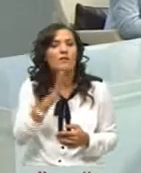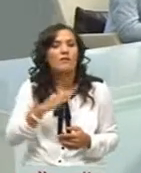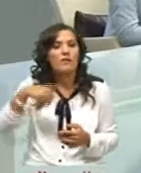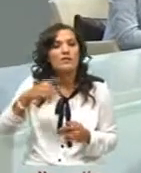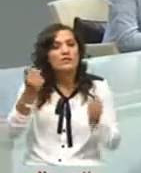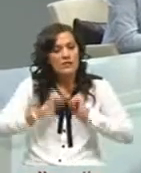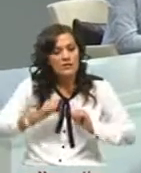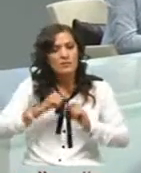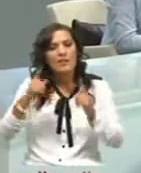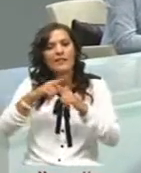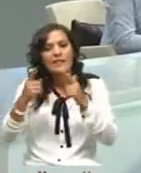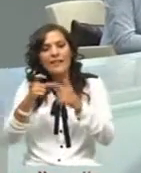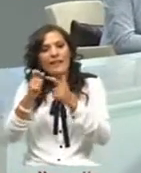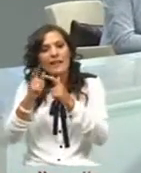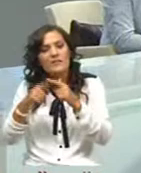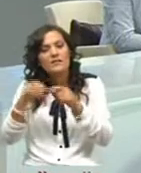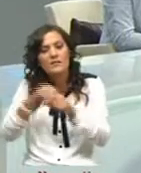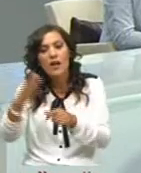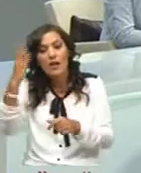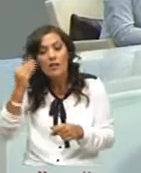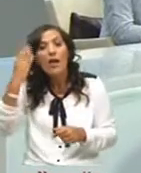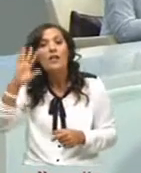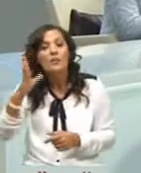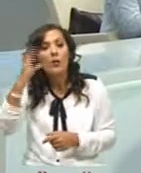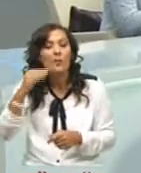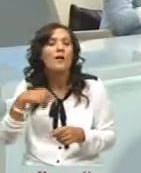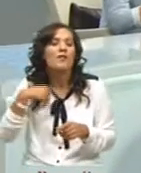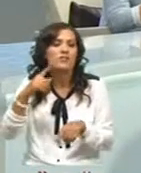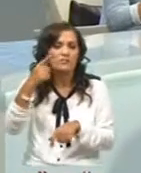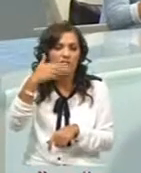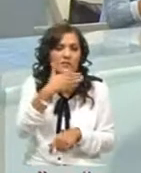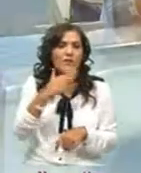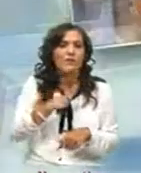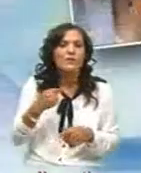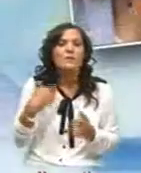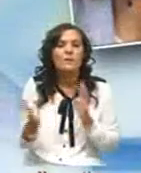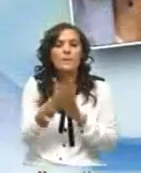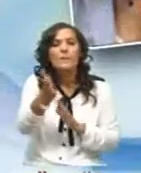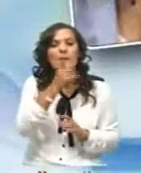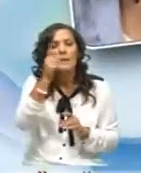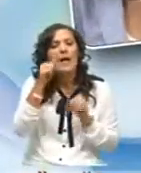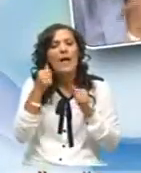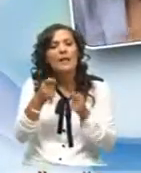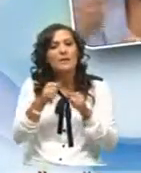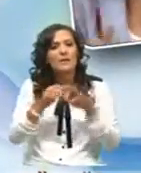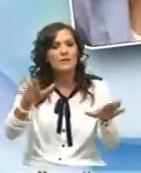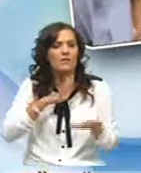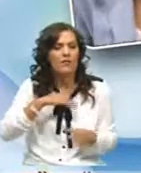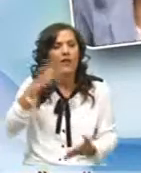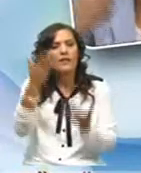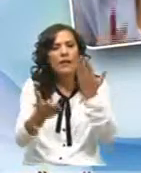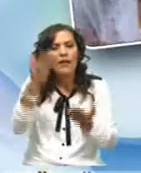çalışıp test edip anlayıp anlamadığını öğrenme şansı var artık şimdi karşımızda çok daha bilinçli ve eğitim sistemi var ve